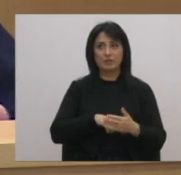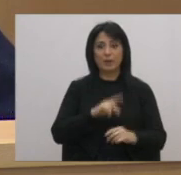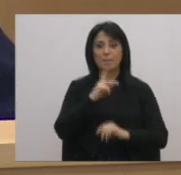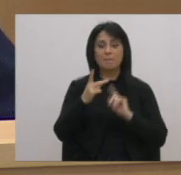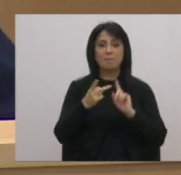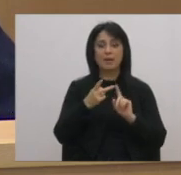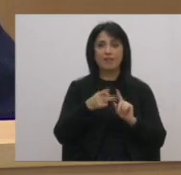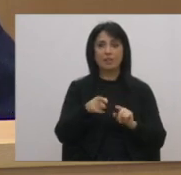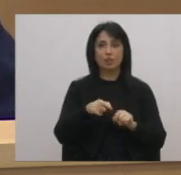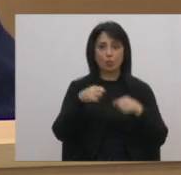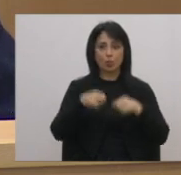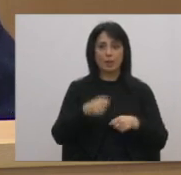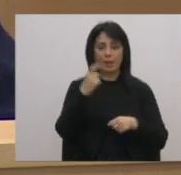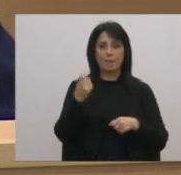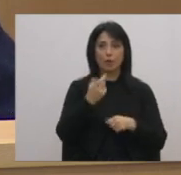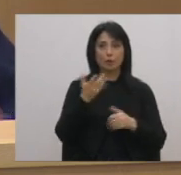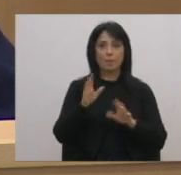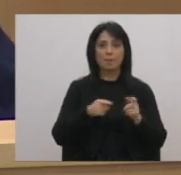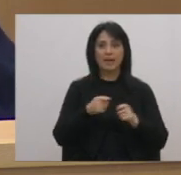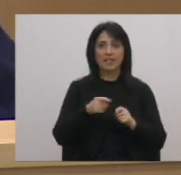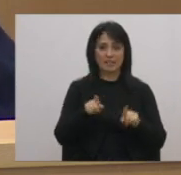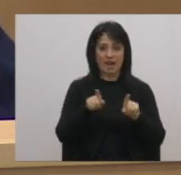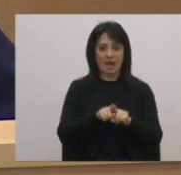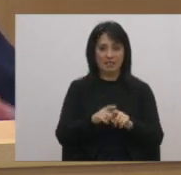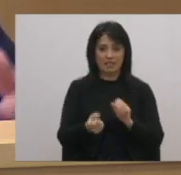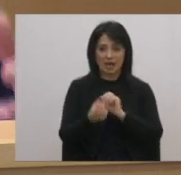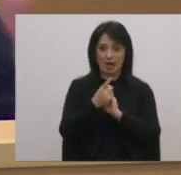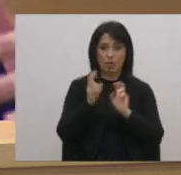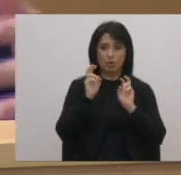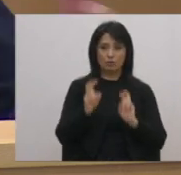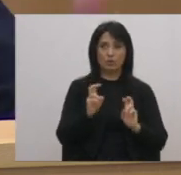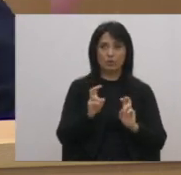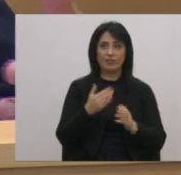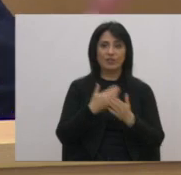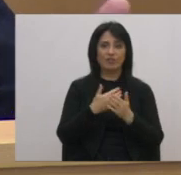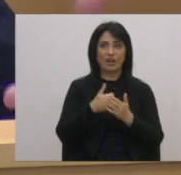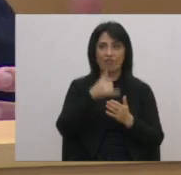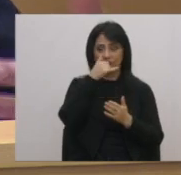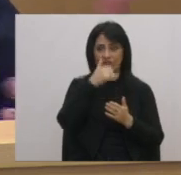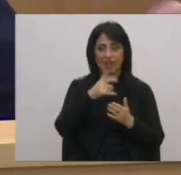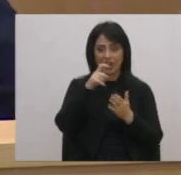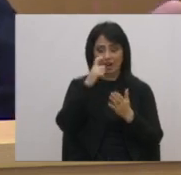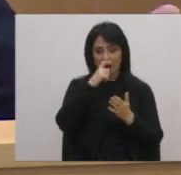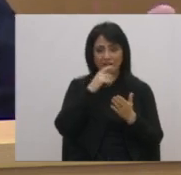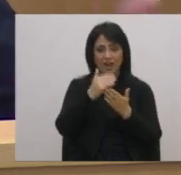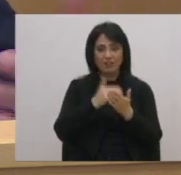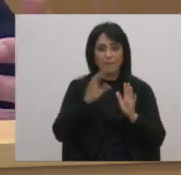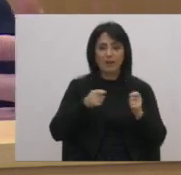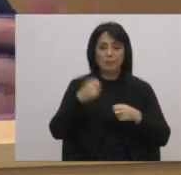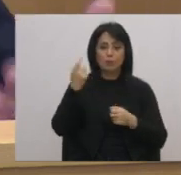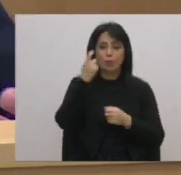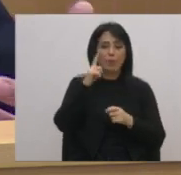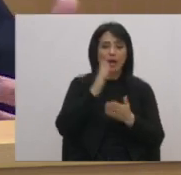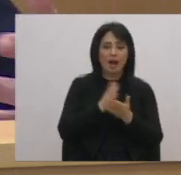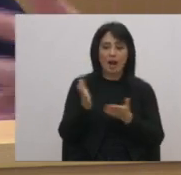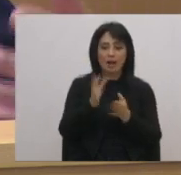მეორე, აი ეს უფლება მოსილებები, რომ პრეზიდენტის, რომელმაც ასეთი ის გამოიწვია და თქვათ ვერ გაირკვი, გავარკვიეთ პრეზიდენტის უფლებამოსილება რა